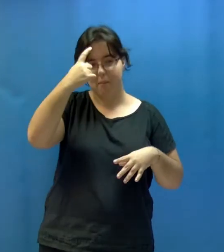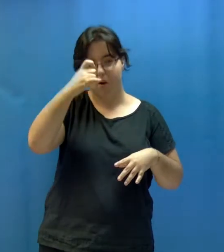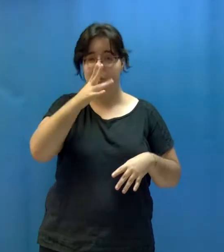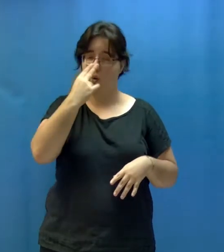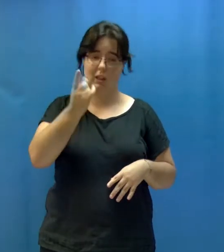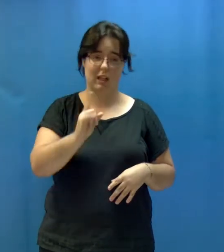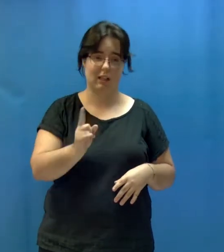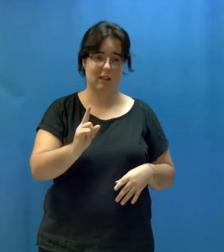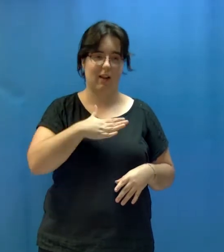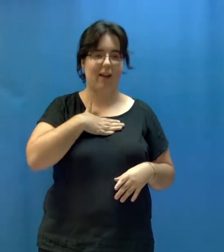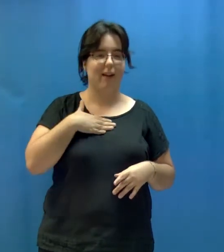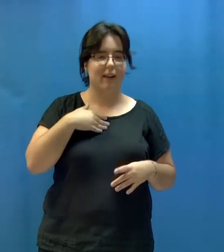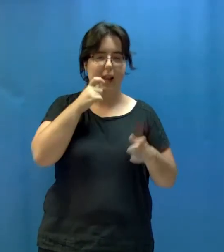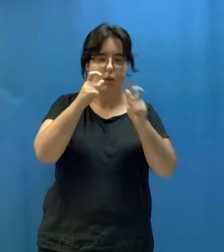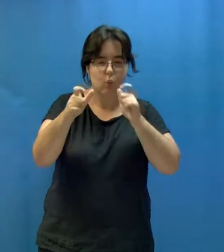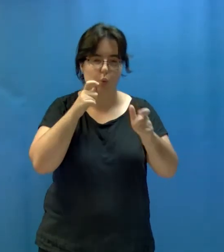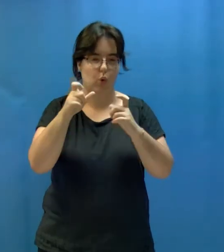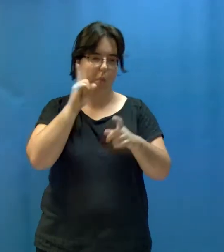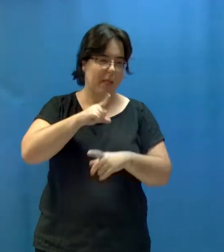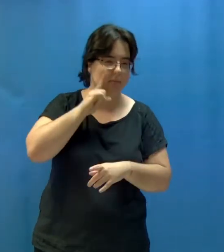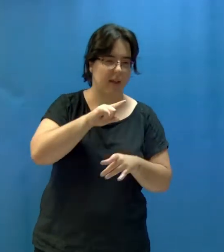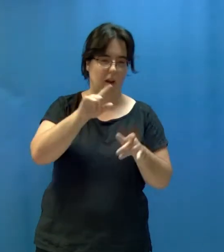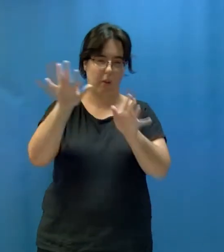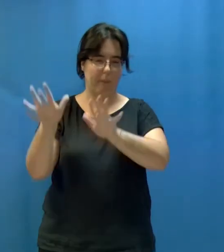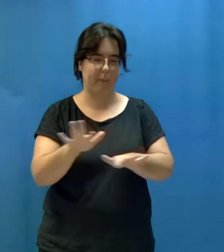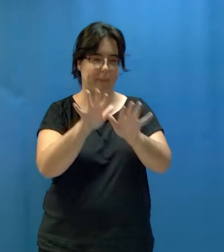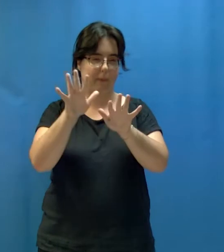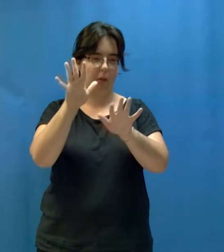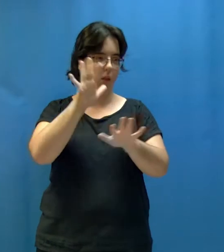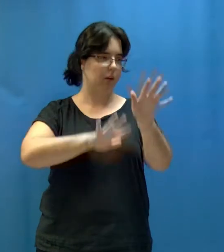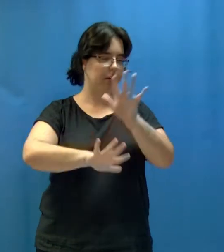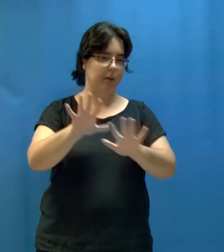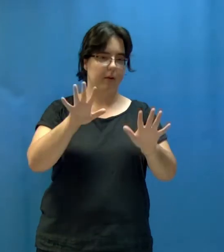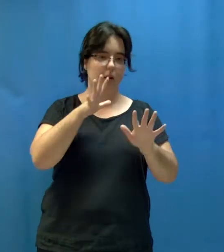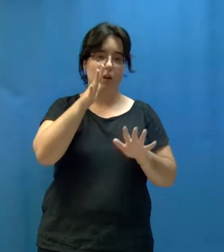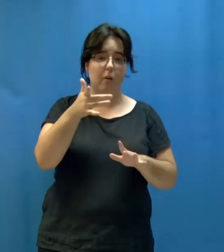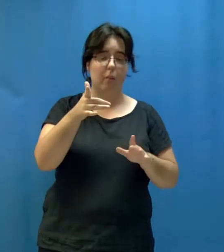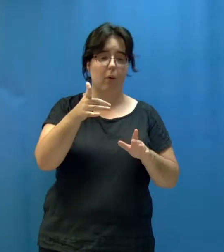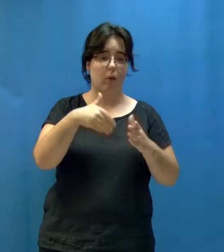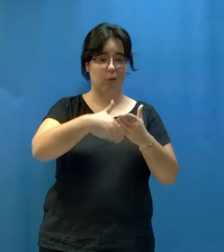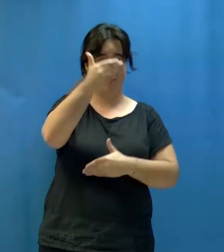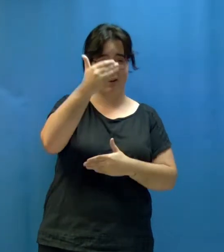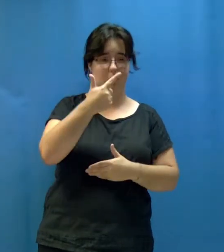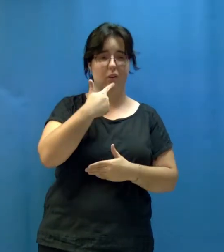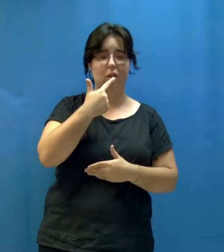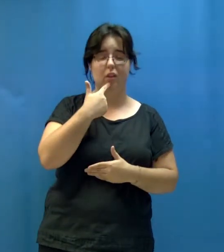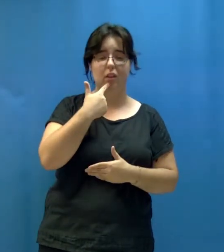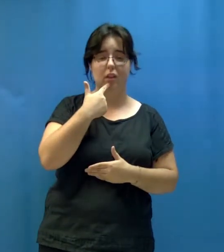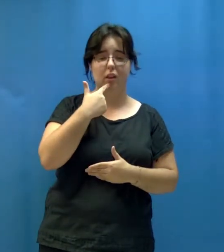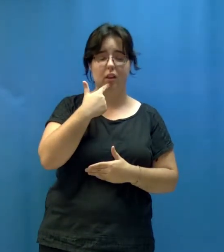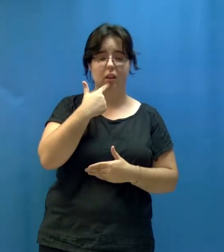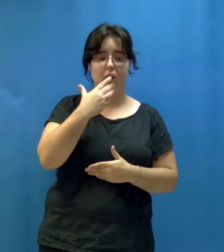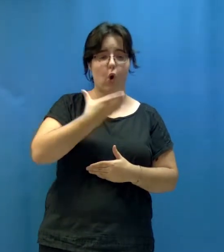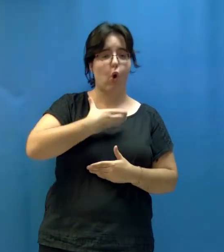confusió, insults i mentires. Insultar i mentir, com en el Mundo el 16 de maig d'enguany mateix, quan diuen que la concejal de Cultura o ignora la